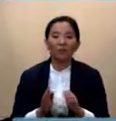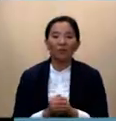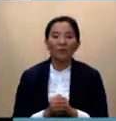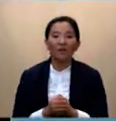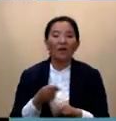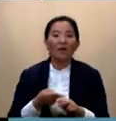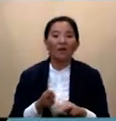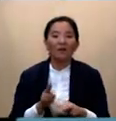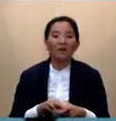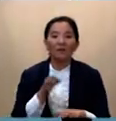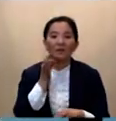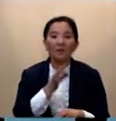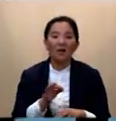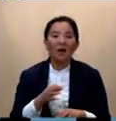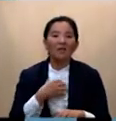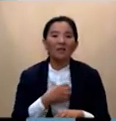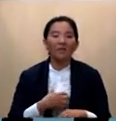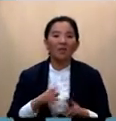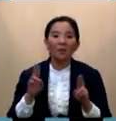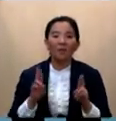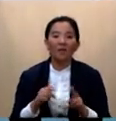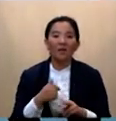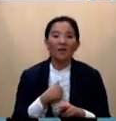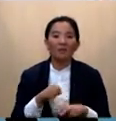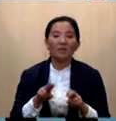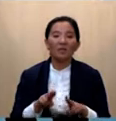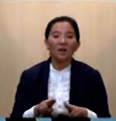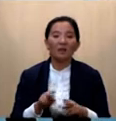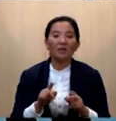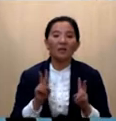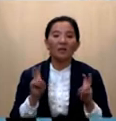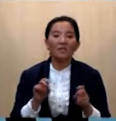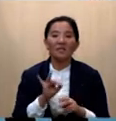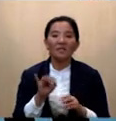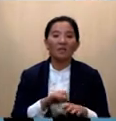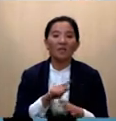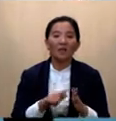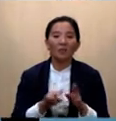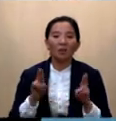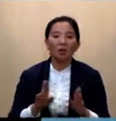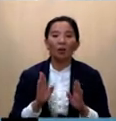Это мы сказали основные правила. Я специально назвал из 17 правил